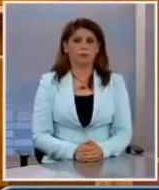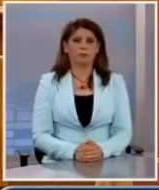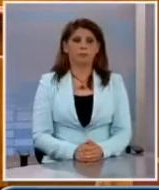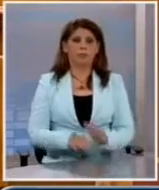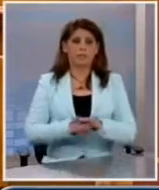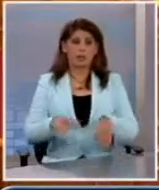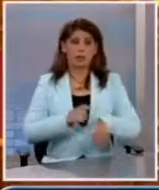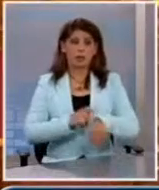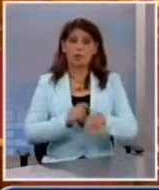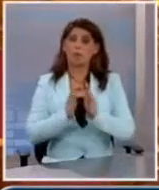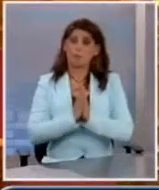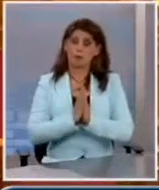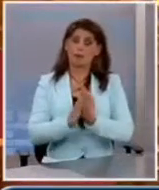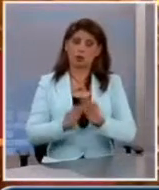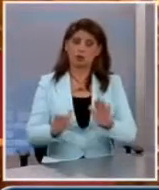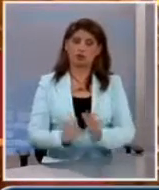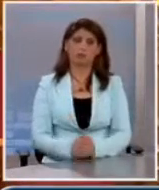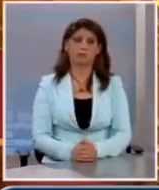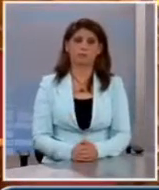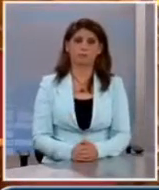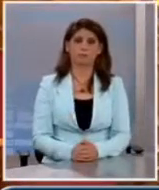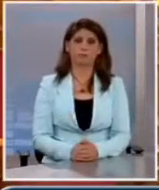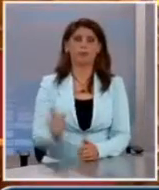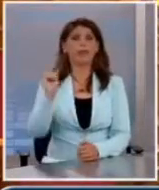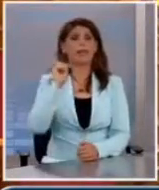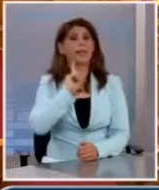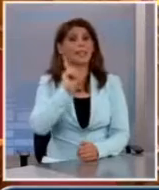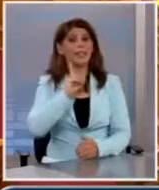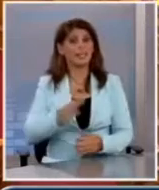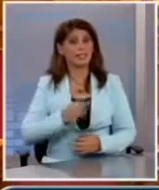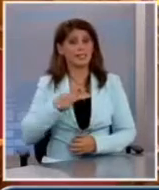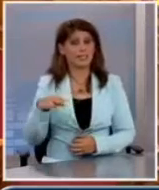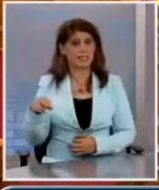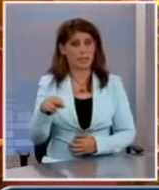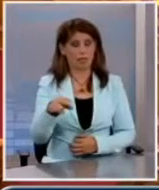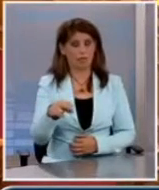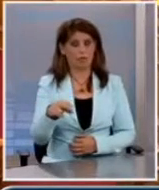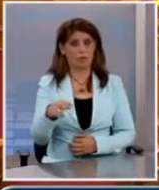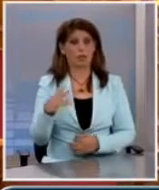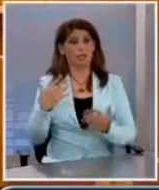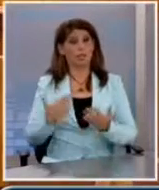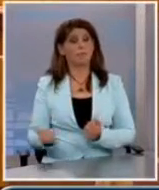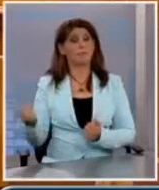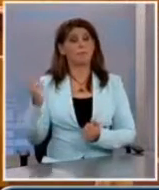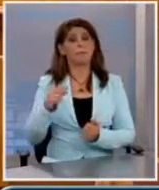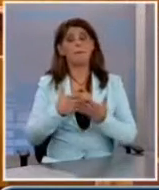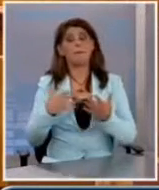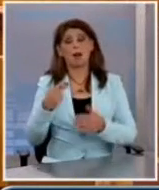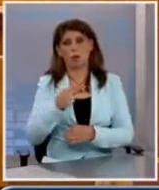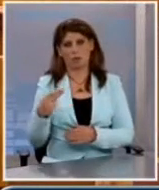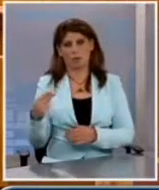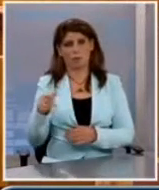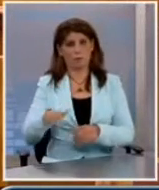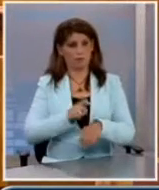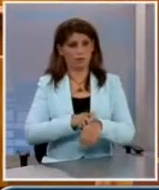παράκληση. Εντάξει. Κυρίες και κύριοι συνάδελφοι, υπάρχει και ένα μεγάλο ζήτημα που αυτή